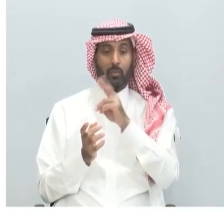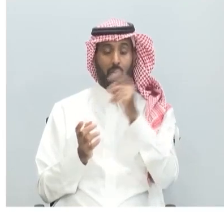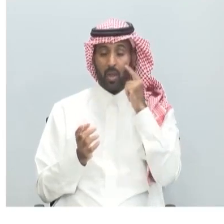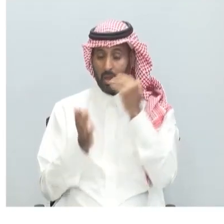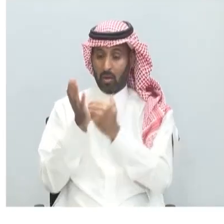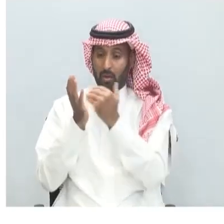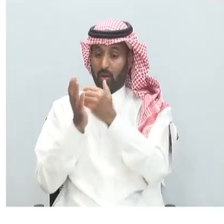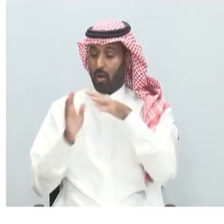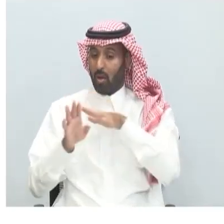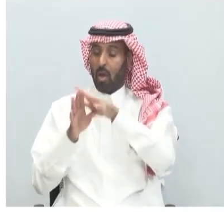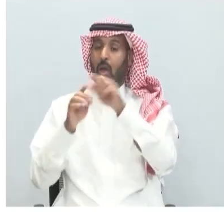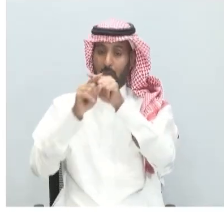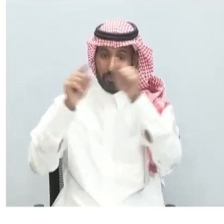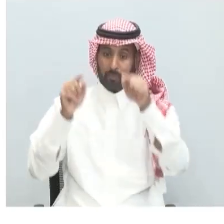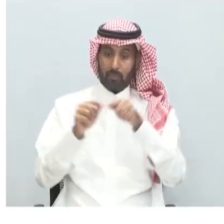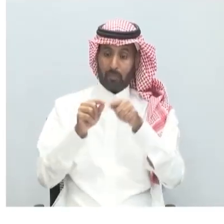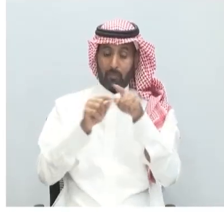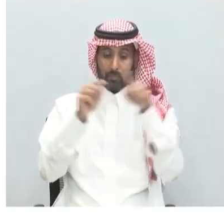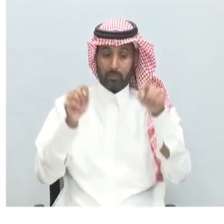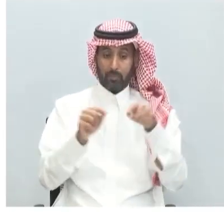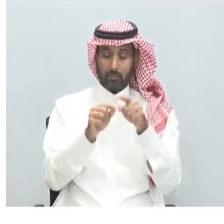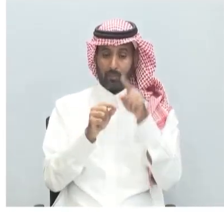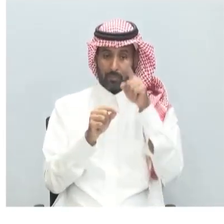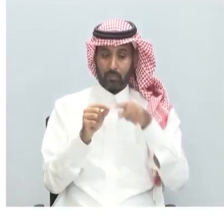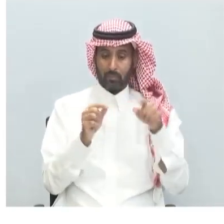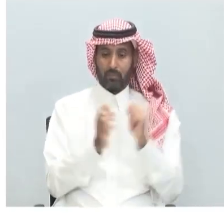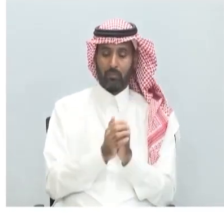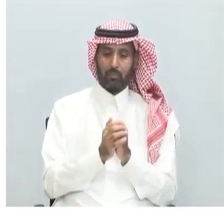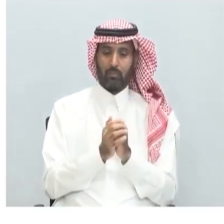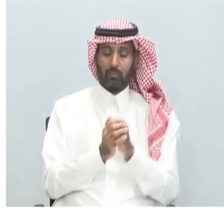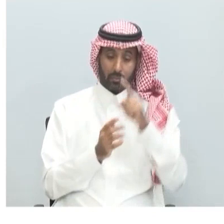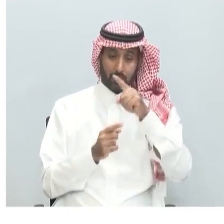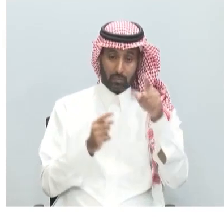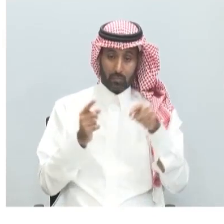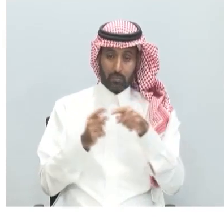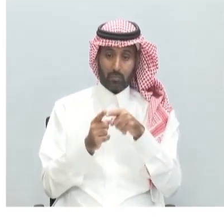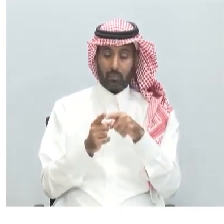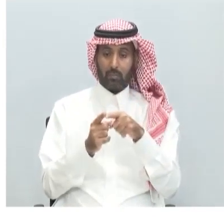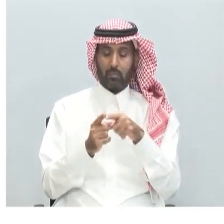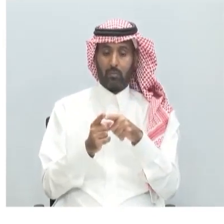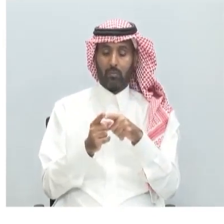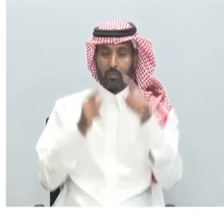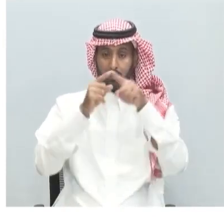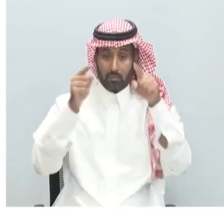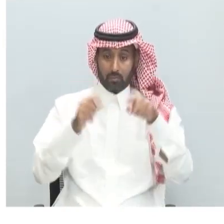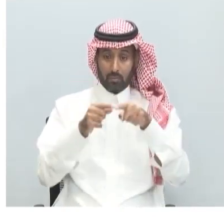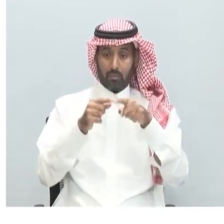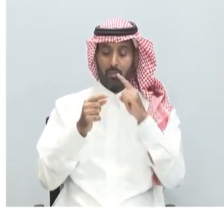مستويات الفرعيه بمربعات هذا هو المربع هذا هو المربع ويمكن تمثيله الالكترونات